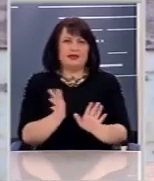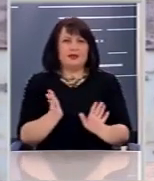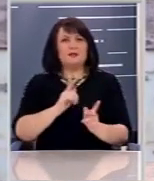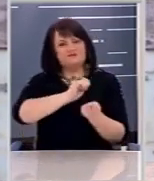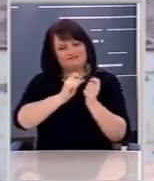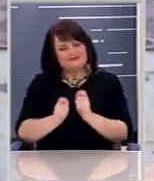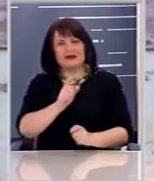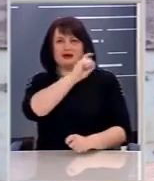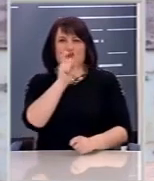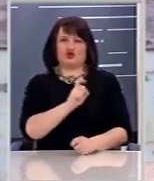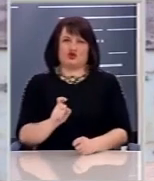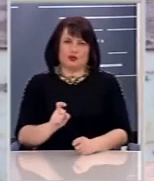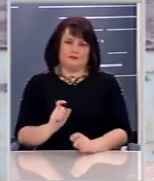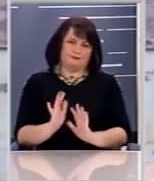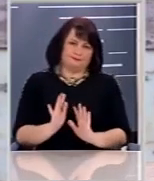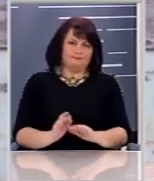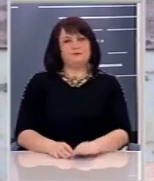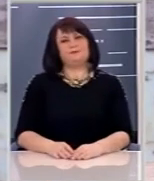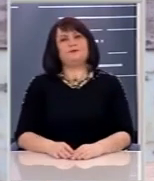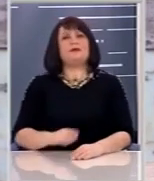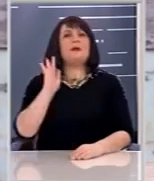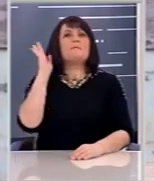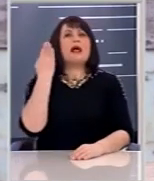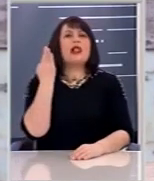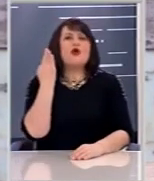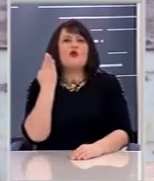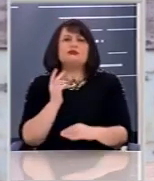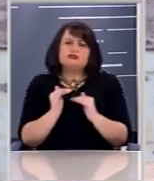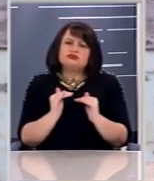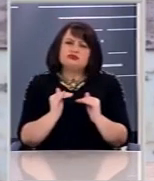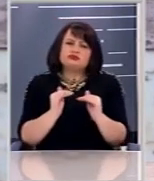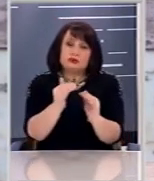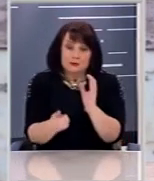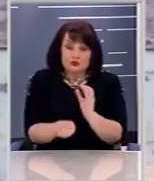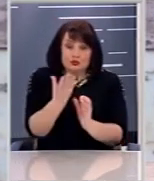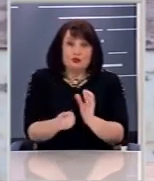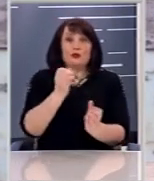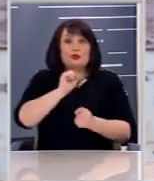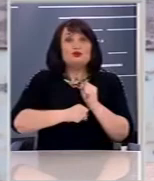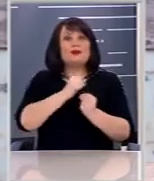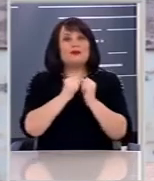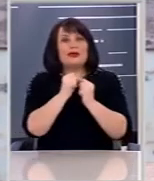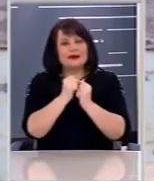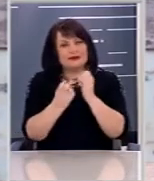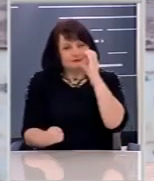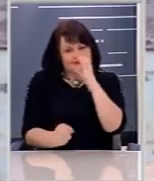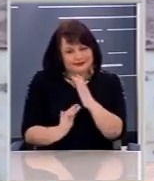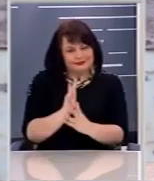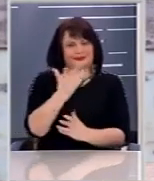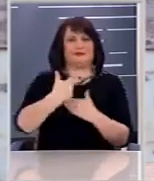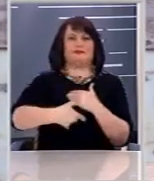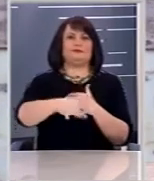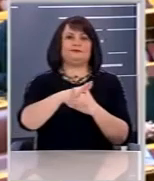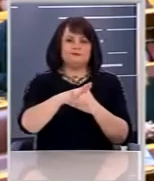τους. Το παλιό αργεί να πεθάνει και το καινούργιο πασχίζει να γεννηθεί κόντρα